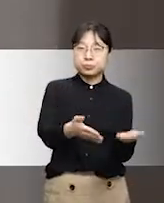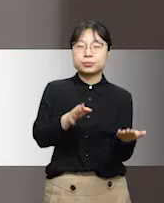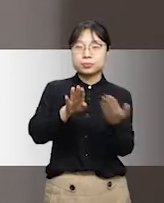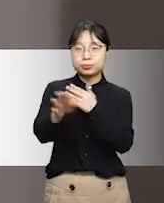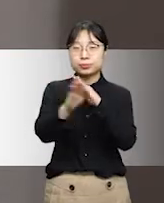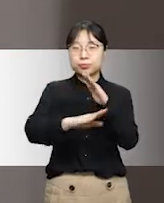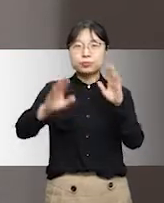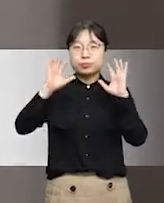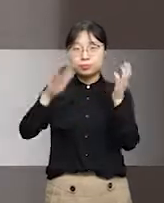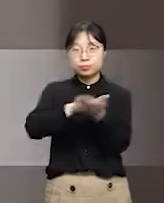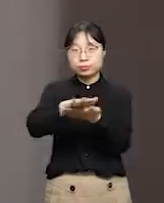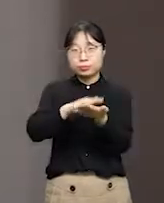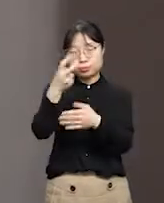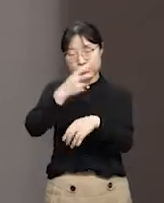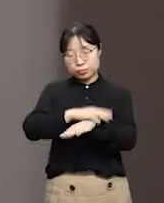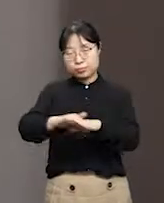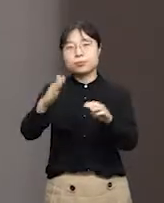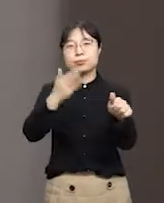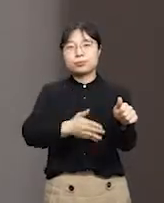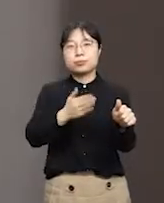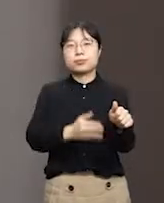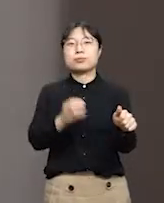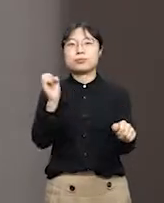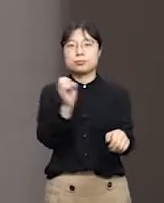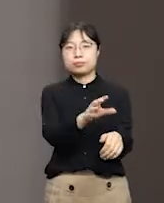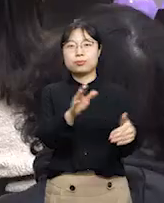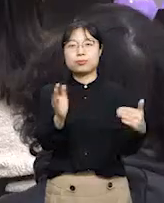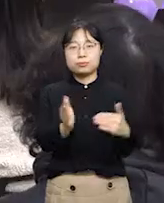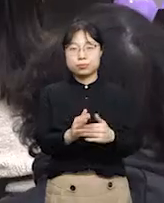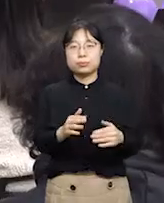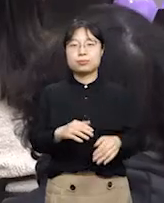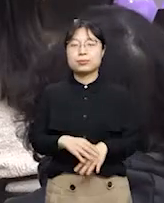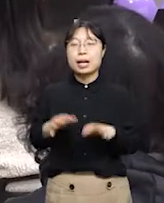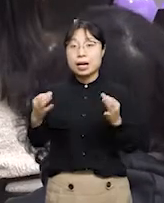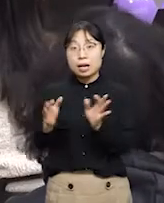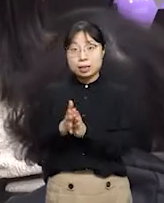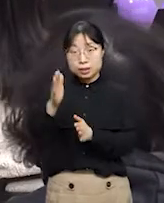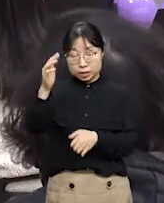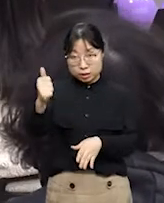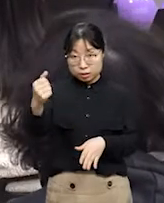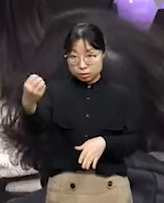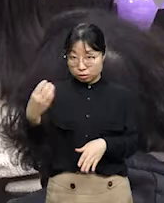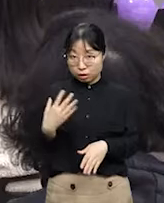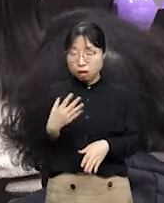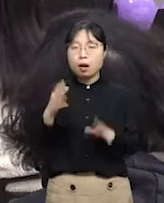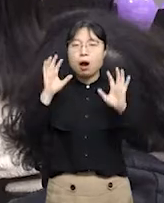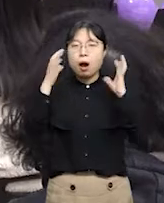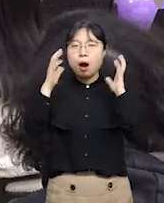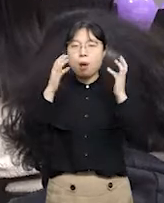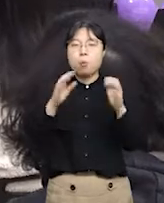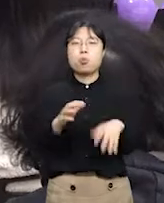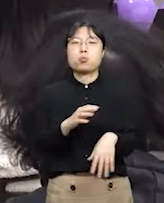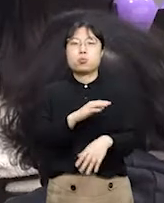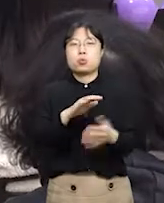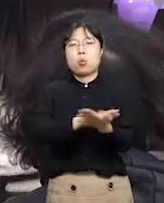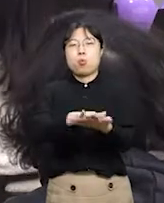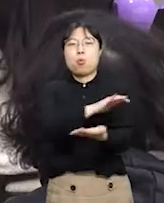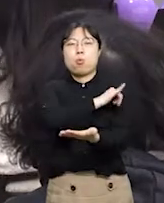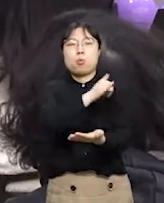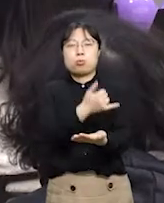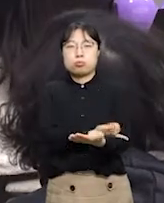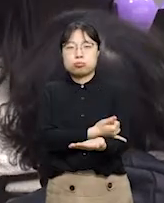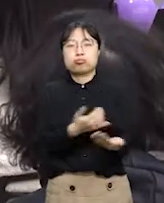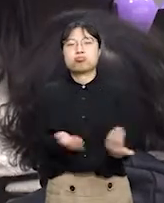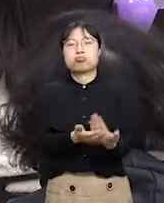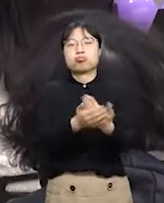프렌즈 역할을 강조했습니다. 김상돈 시장은 최근 아동의 놀권리를 보장해 주어야 한다는 인식이 확산되고 있는